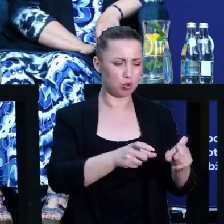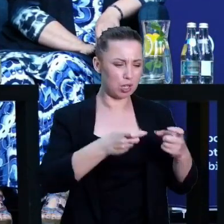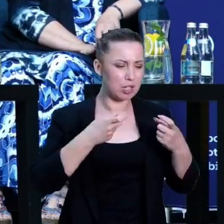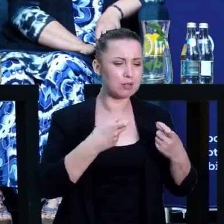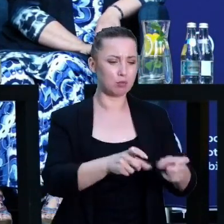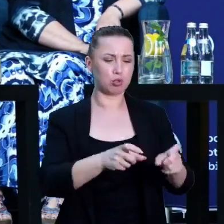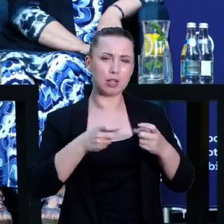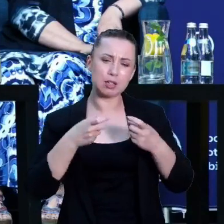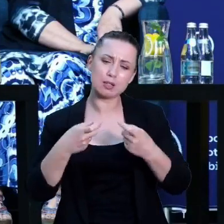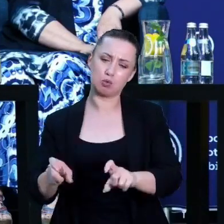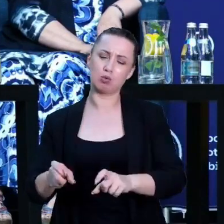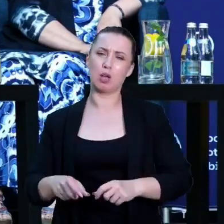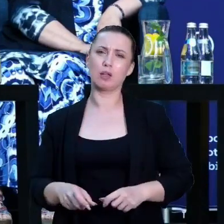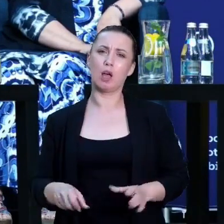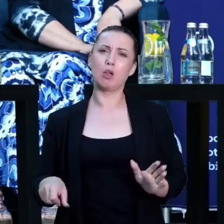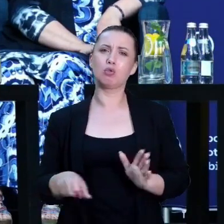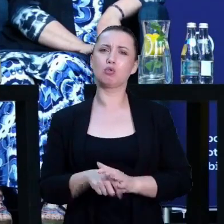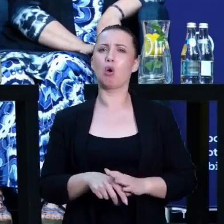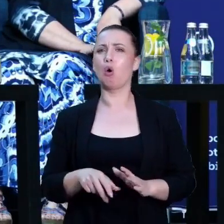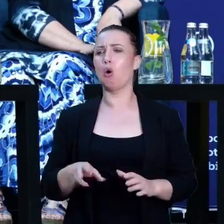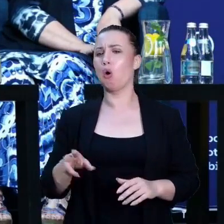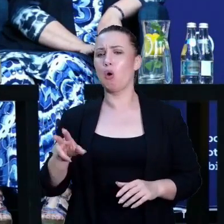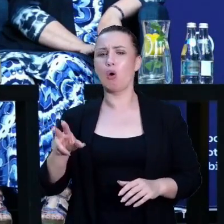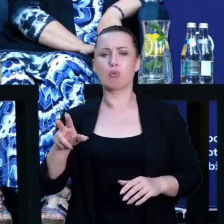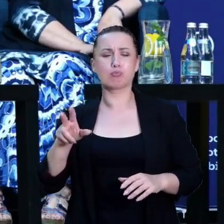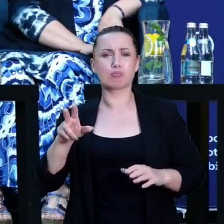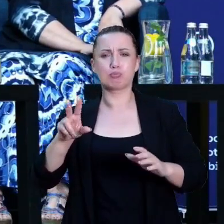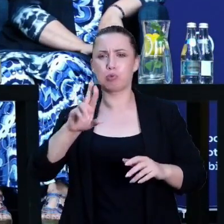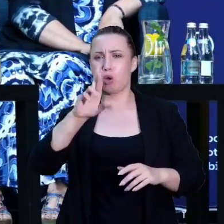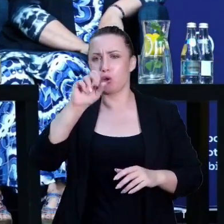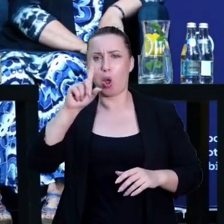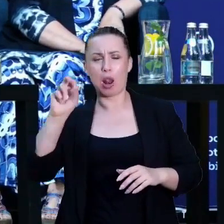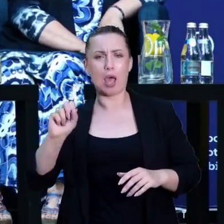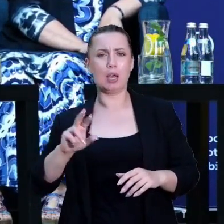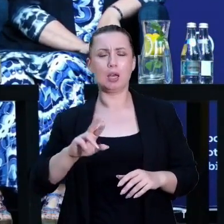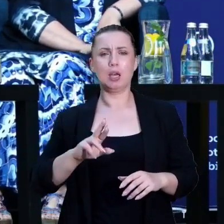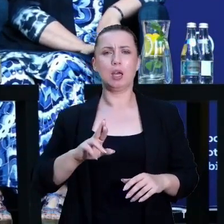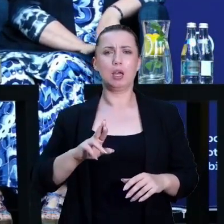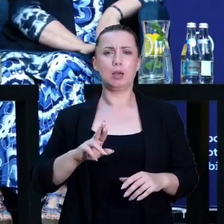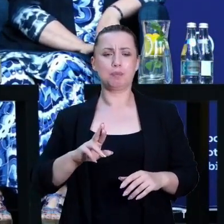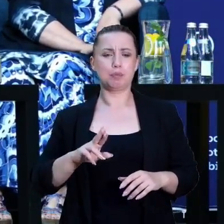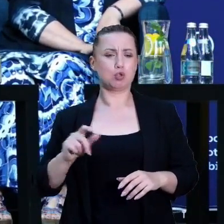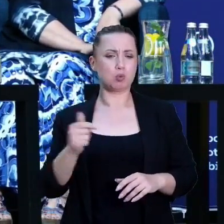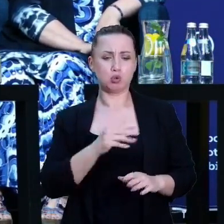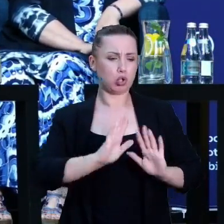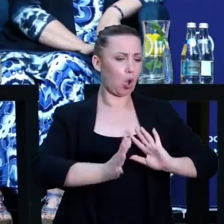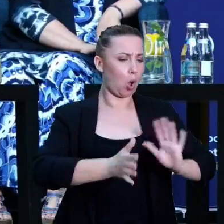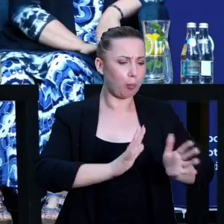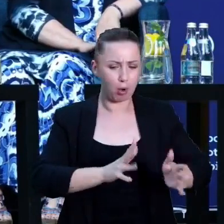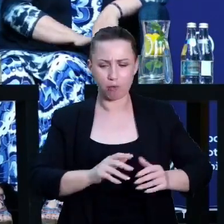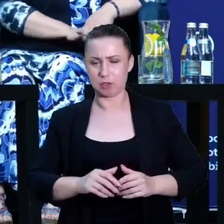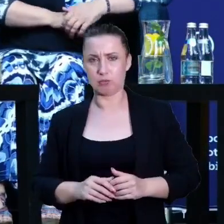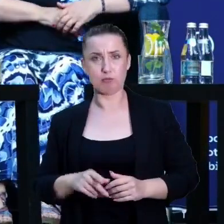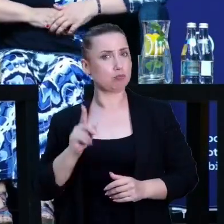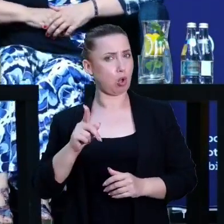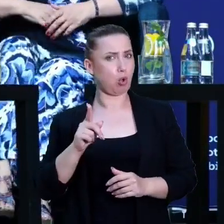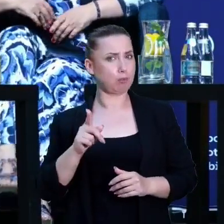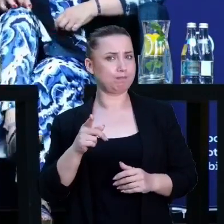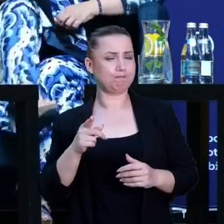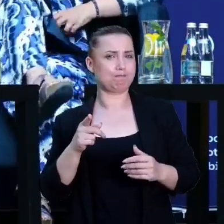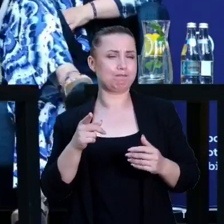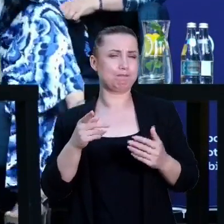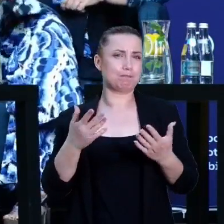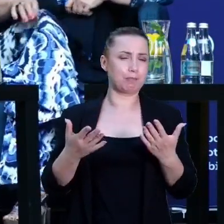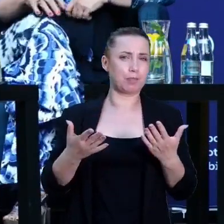Do roli kogoś, kto musi dbać o byt na poziomie dość podstawowym. Co nie zmienia faktu, i